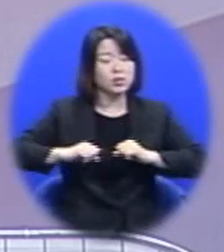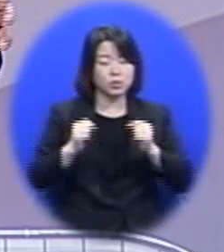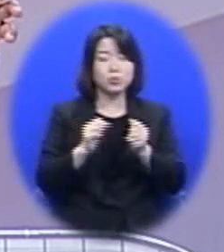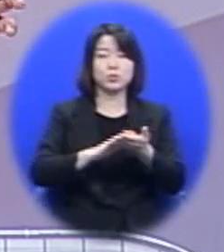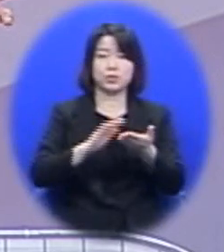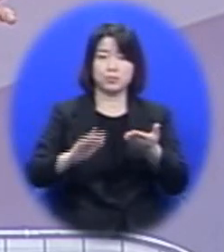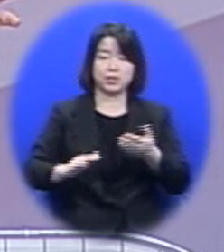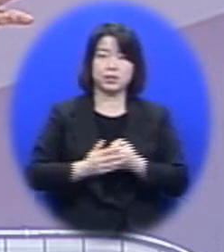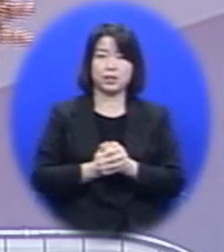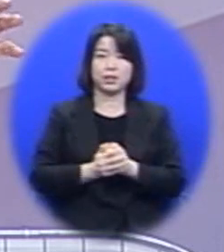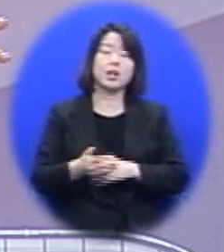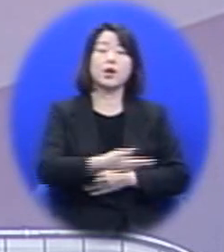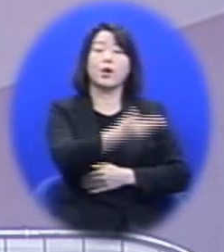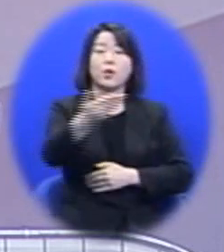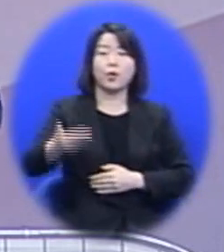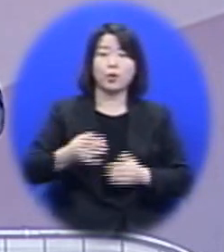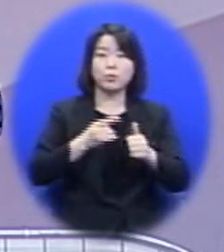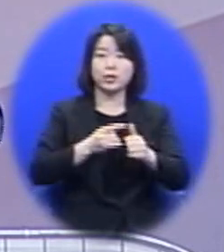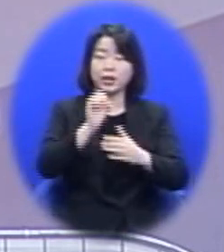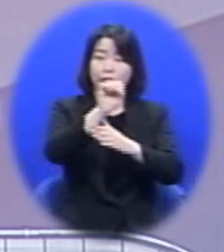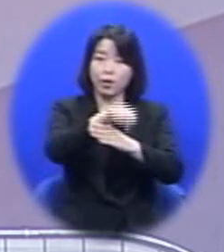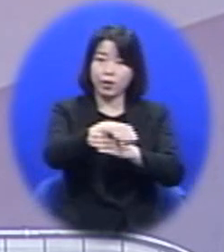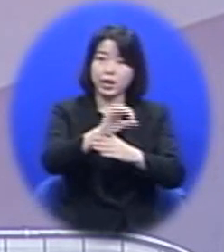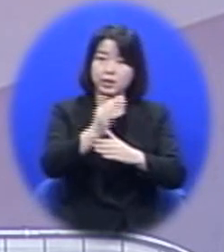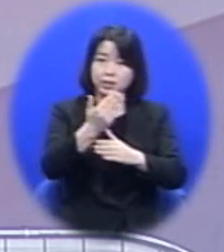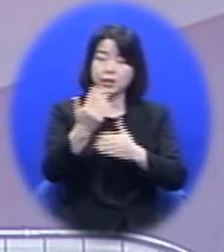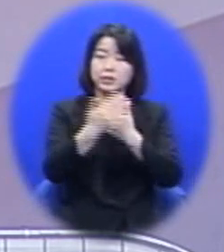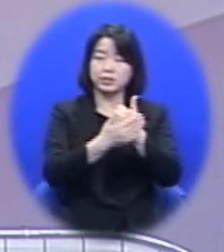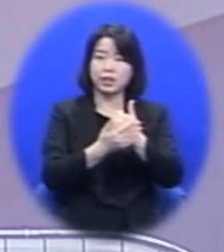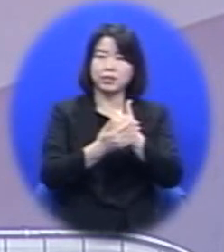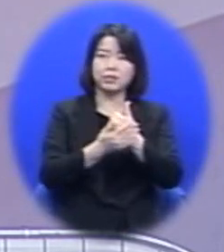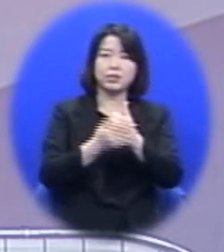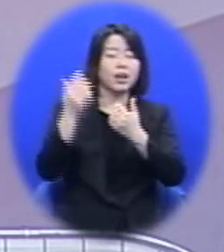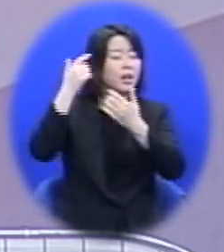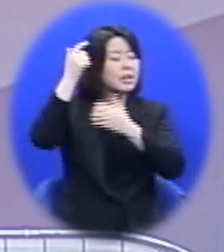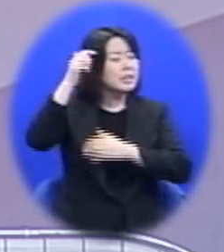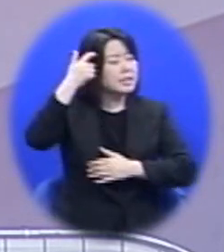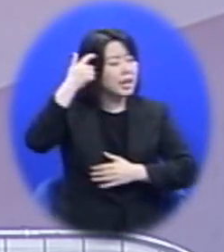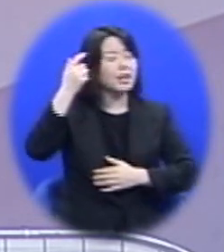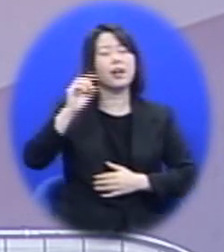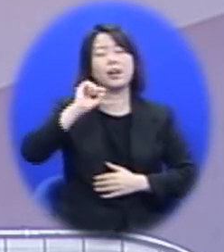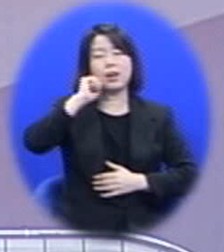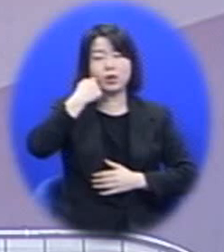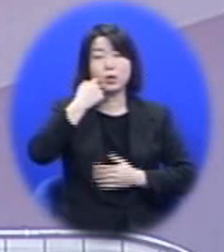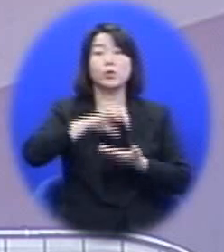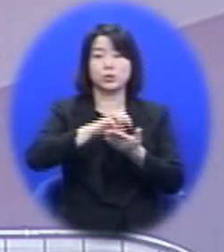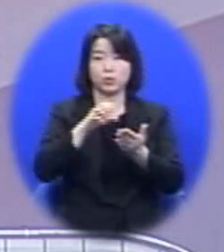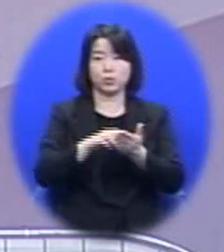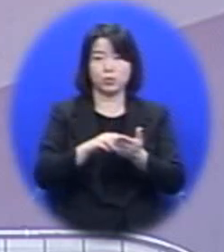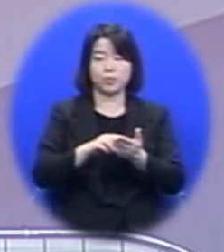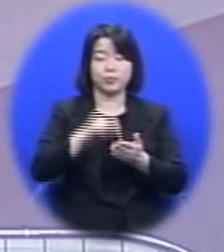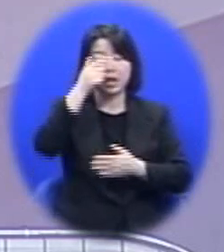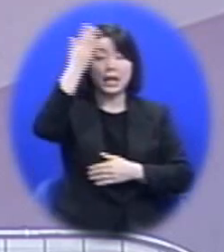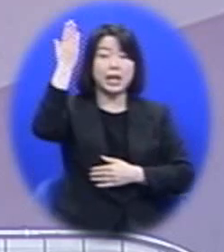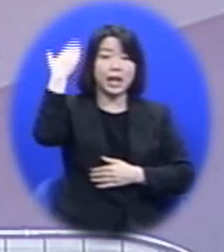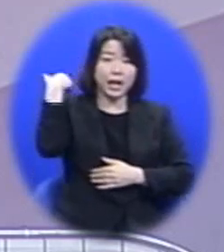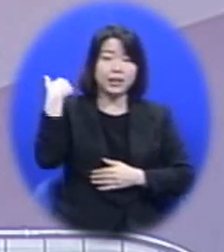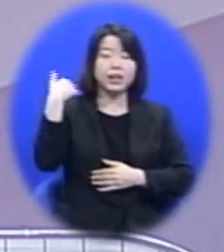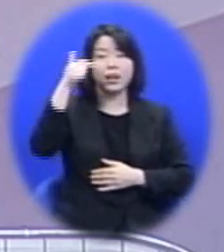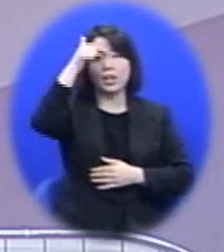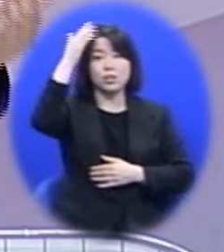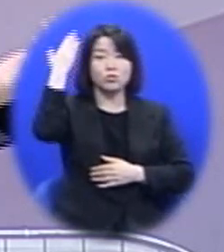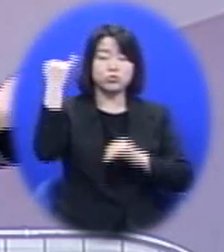이미 여러분에게 허락된 은혜는 상상이 할 수 없는 은혜예요. 구약 성도들은 구약 시대의